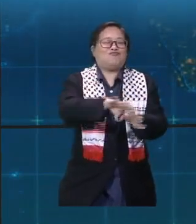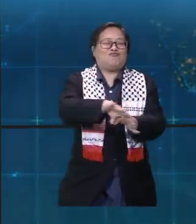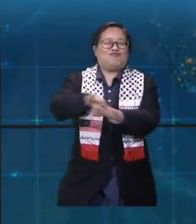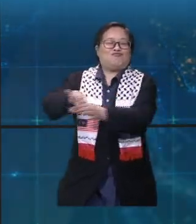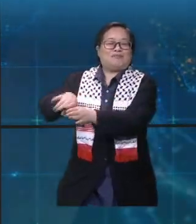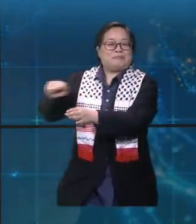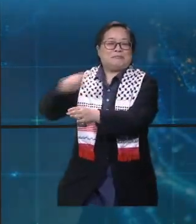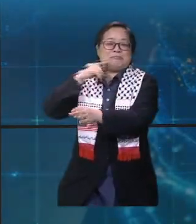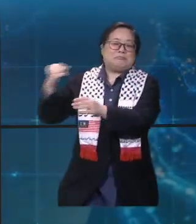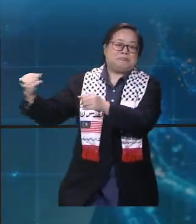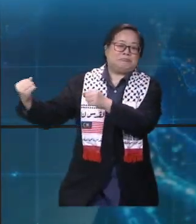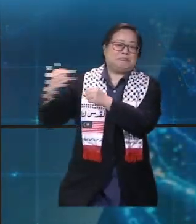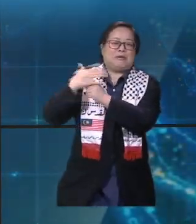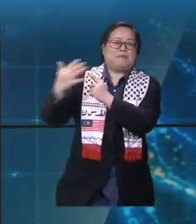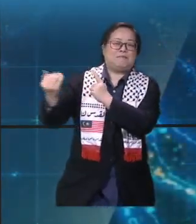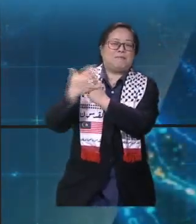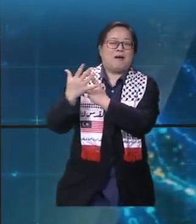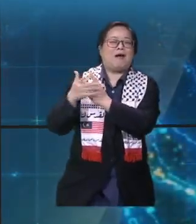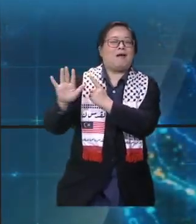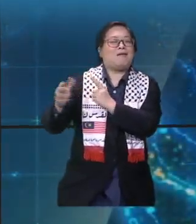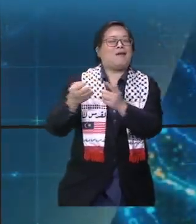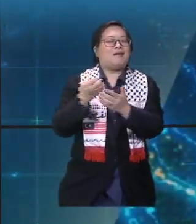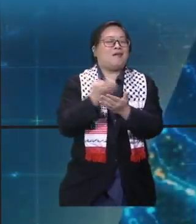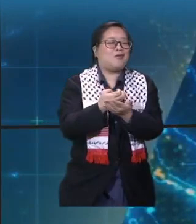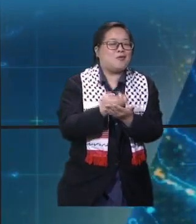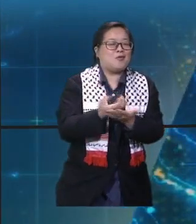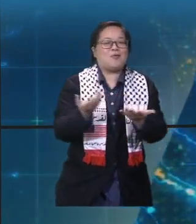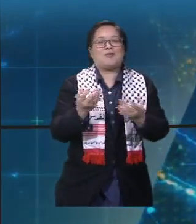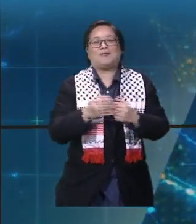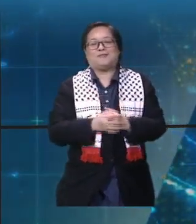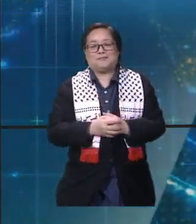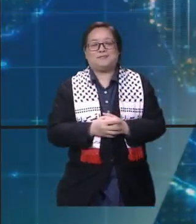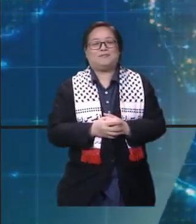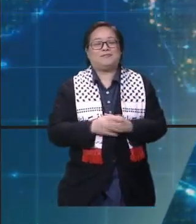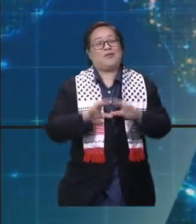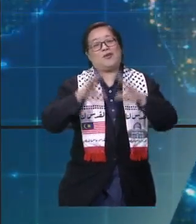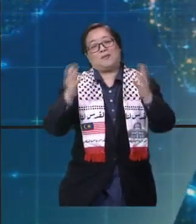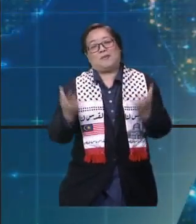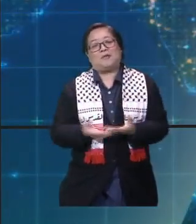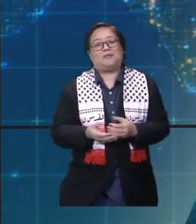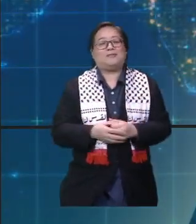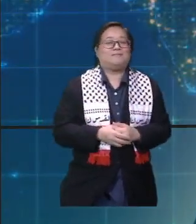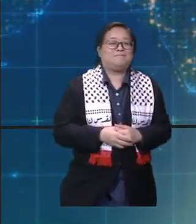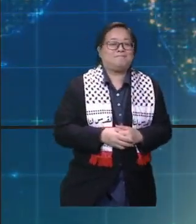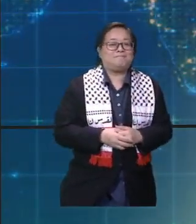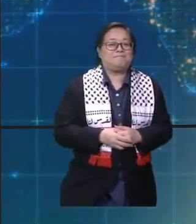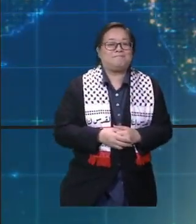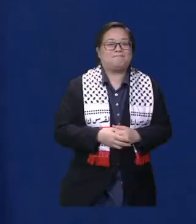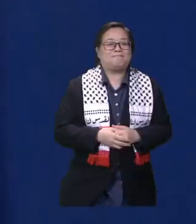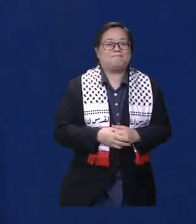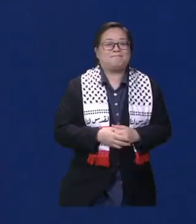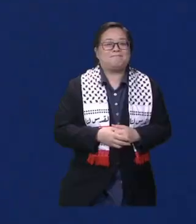kepentingan Global yang jelas akan memberi impak dalam pelbagai sekt nya ekonomi